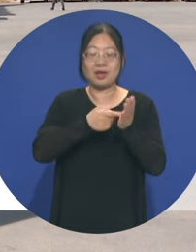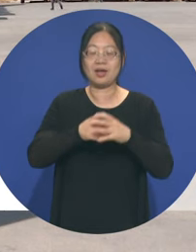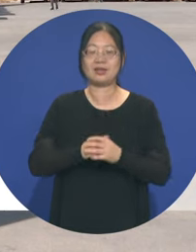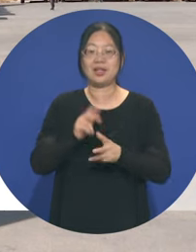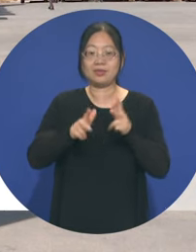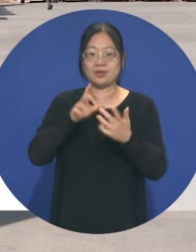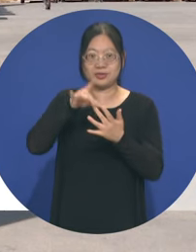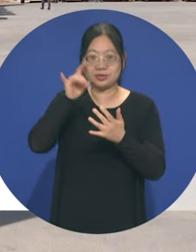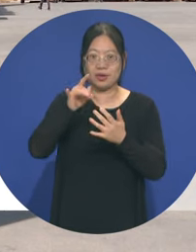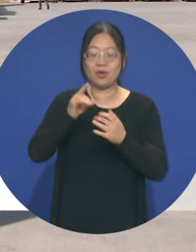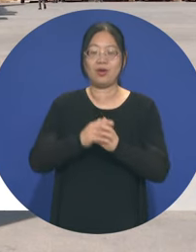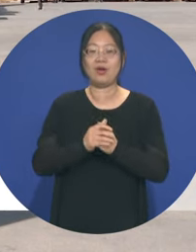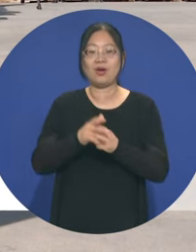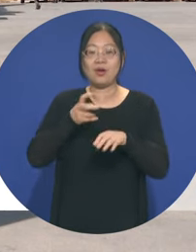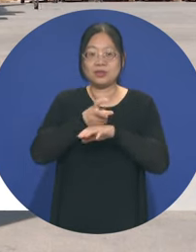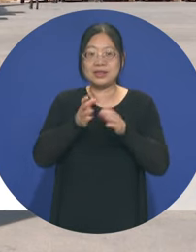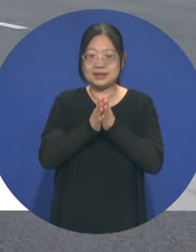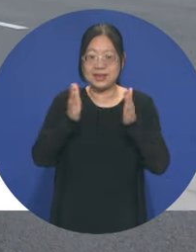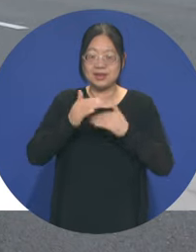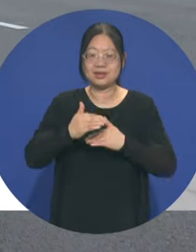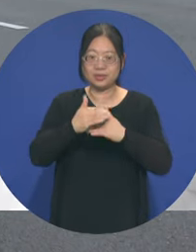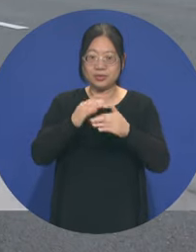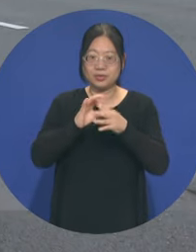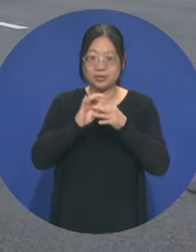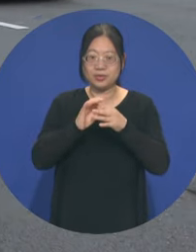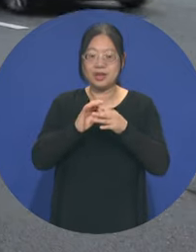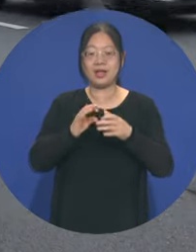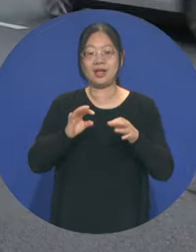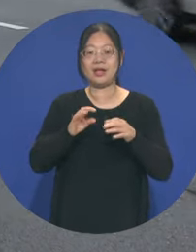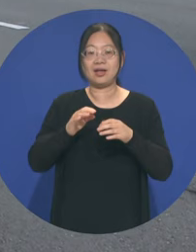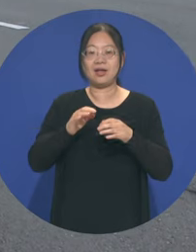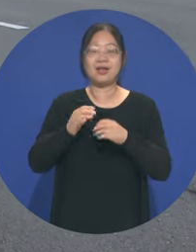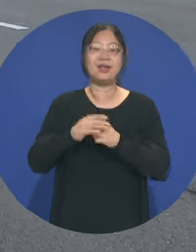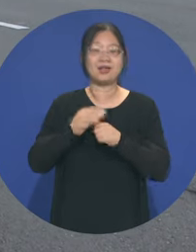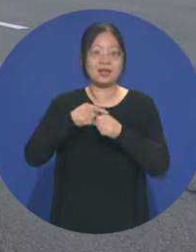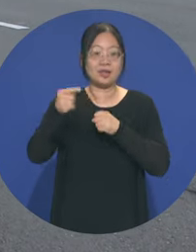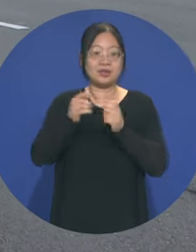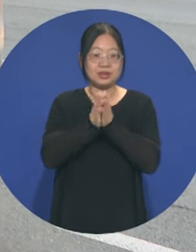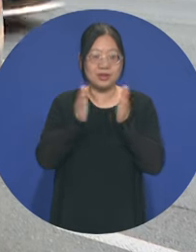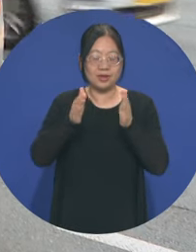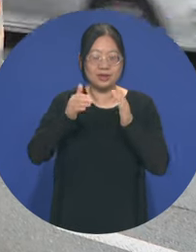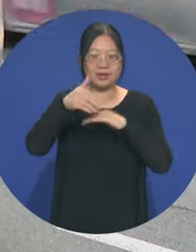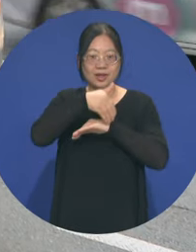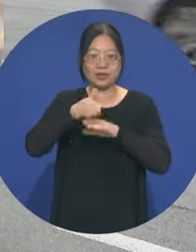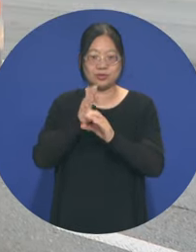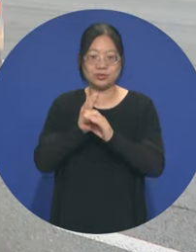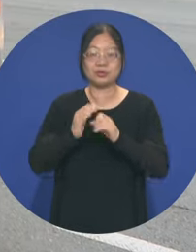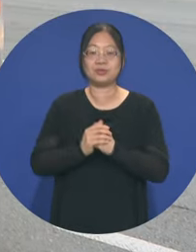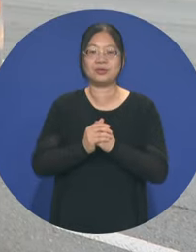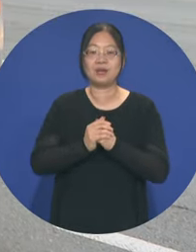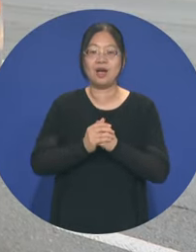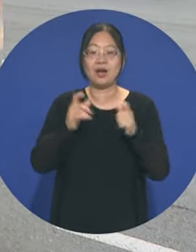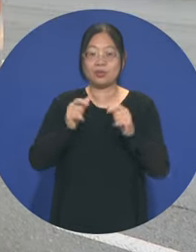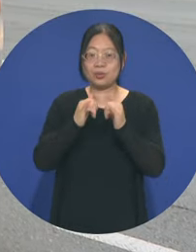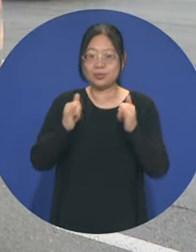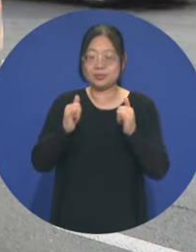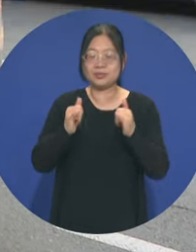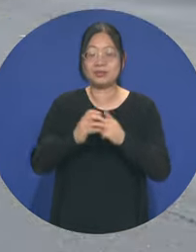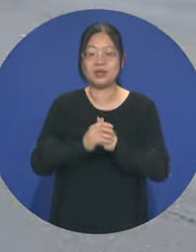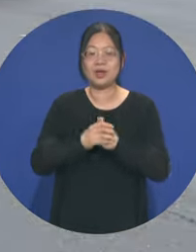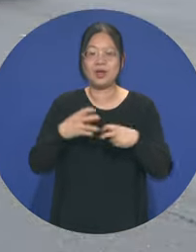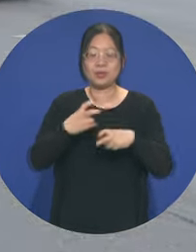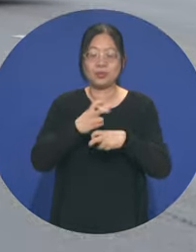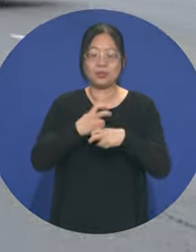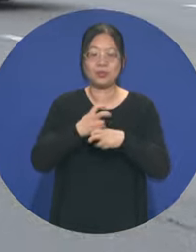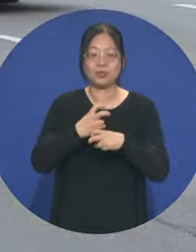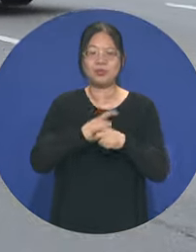준비를 거쳐 내년 6월 운행 개시를 목표로 관련 절차를 추진 중입니다. 도는 신규 노선 개통으로 도민교통